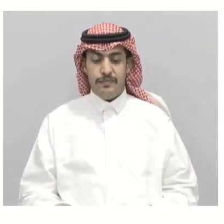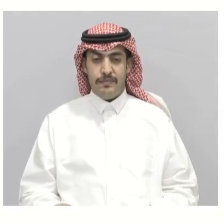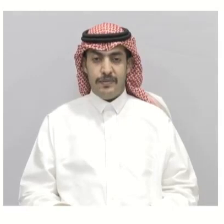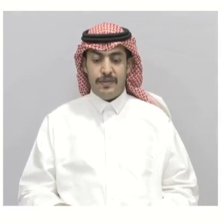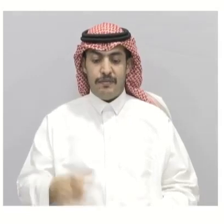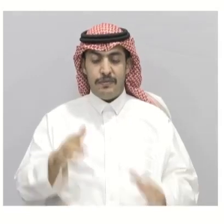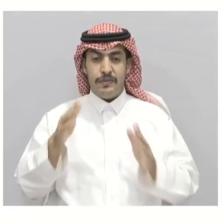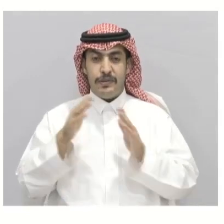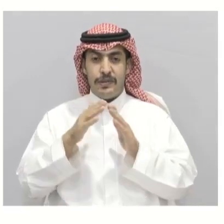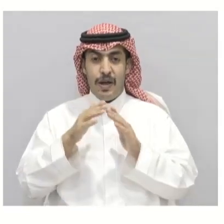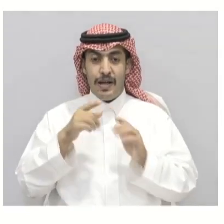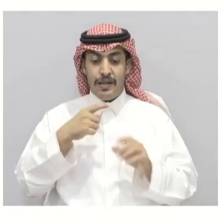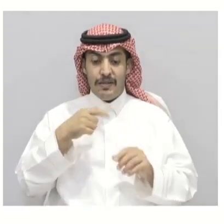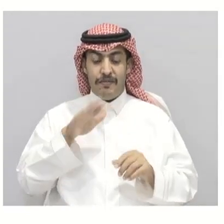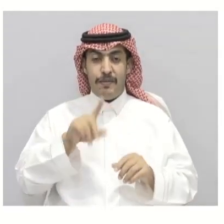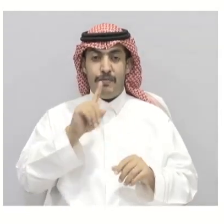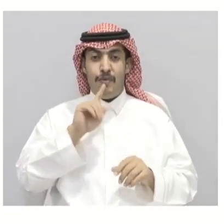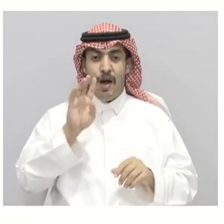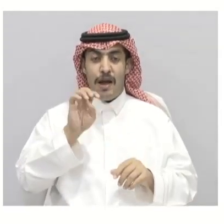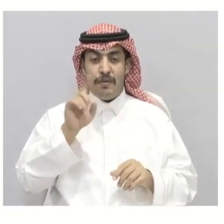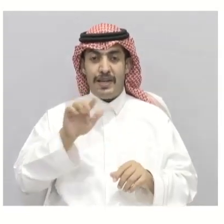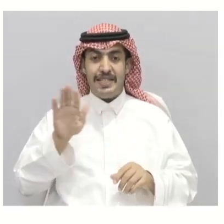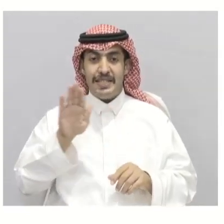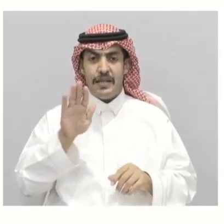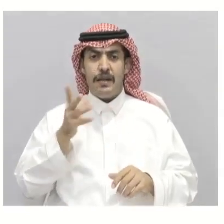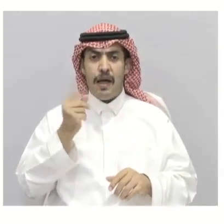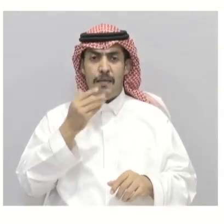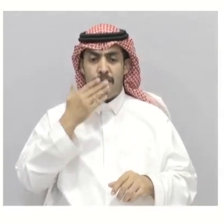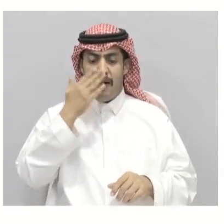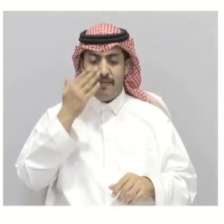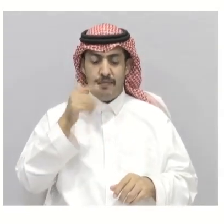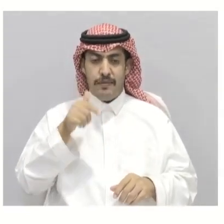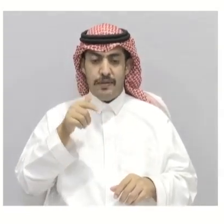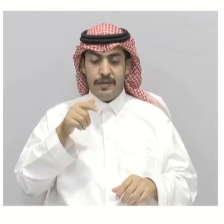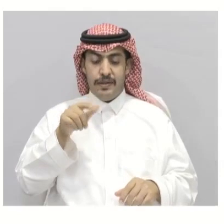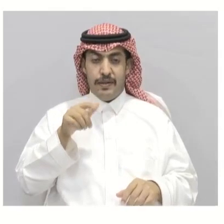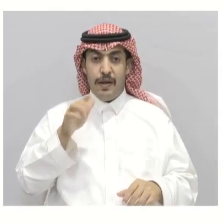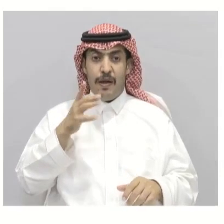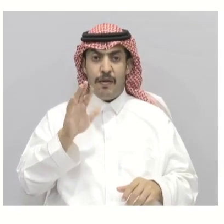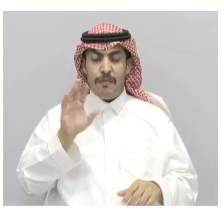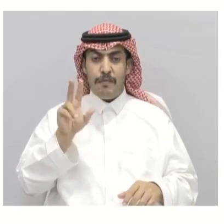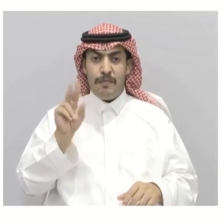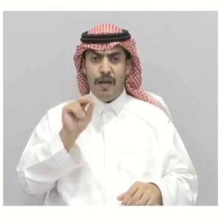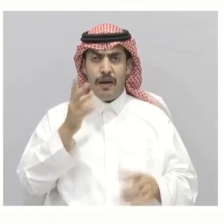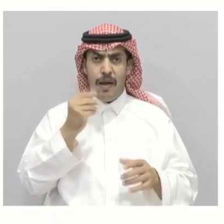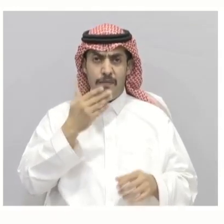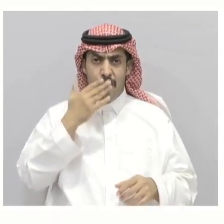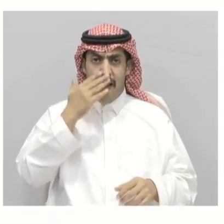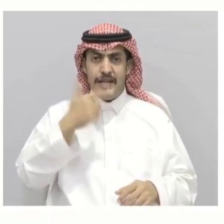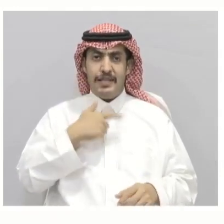وزاويه مجهوله الزاويه المجهوله يرمز لها بالرمز سين